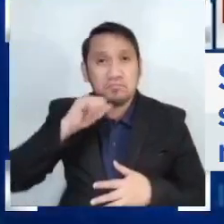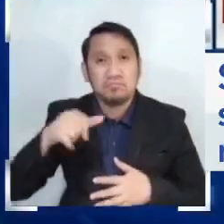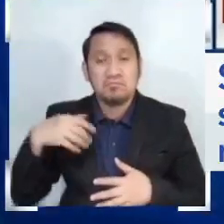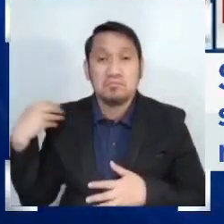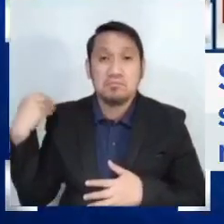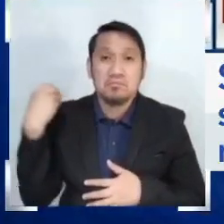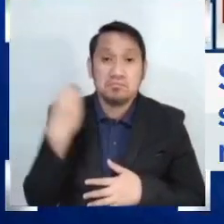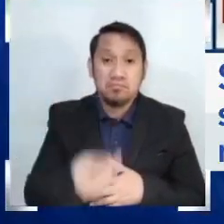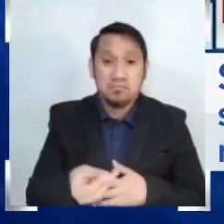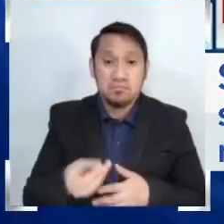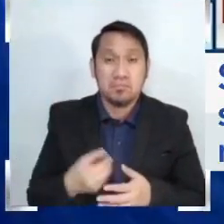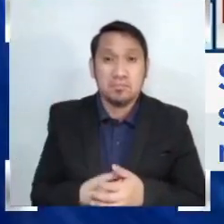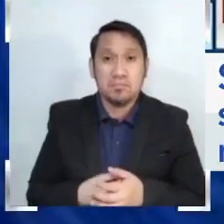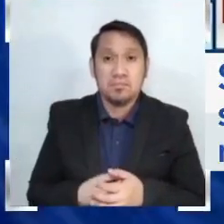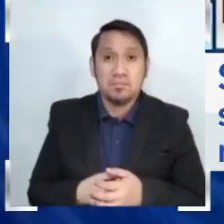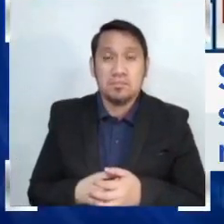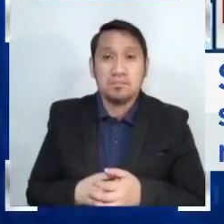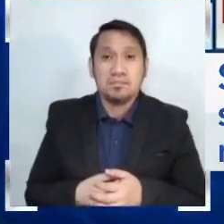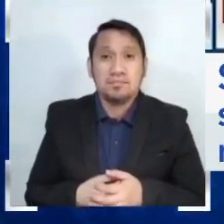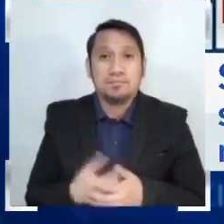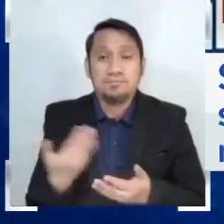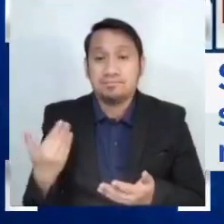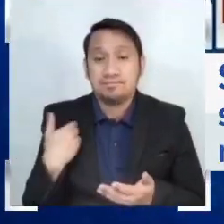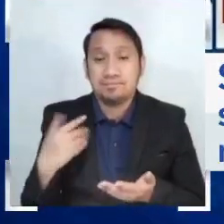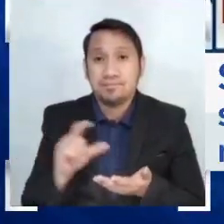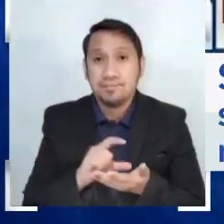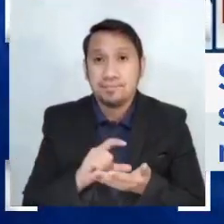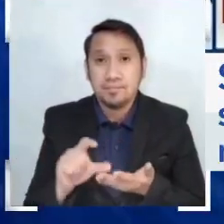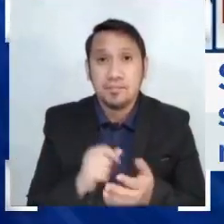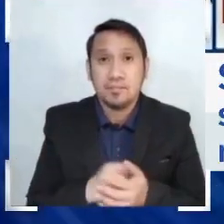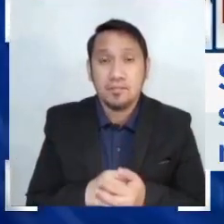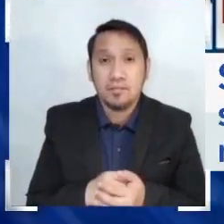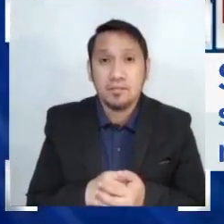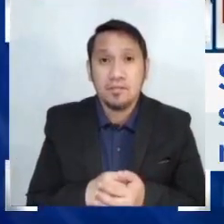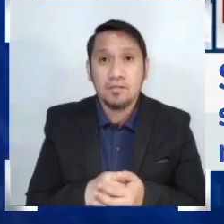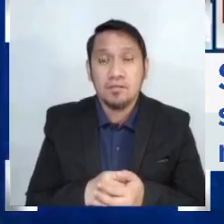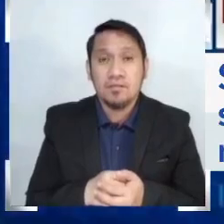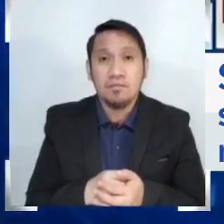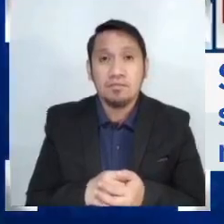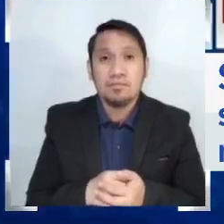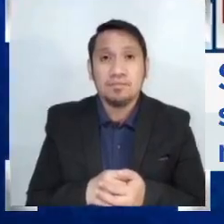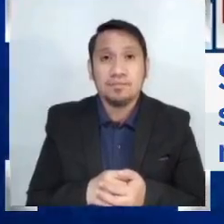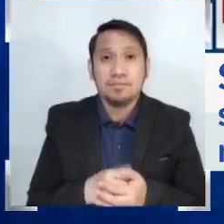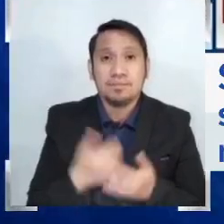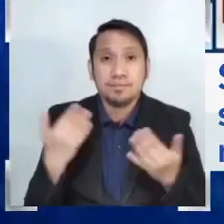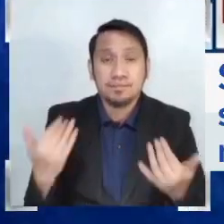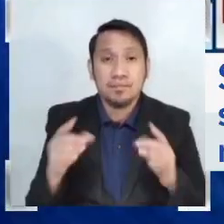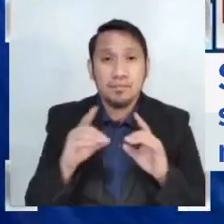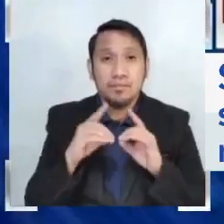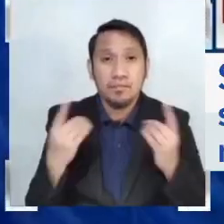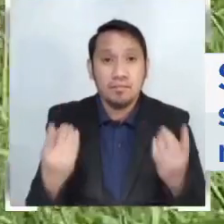kanilang portion, ang landmark dahil nirequire nila ang Department of Agriculture na